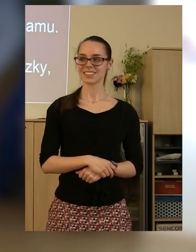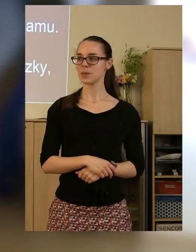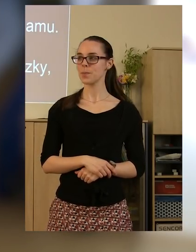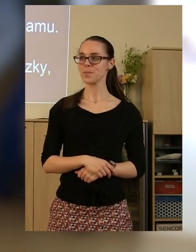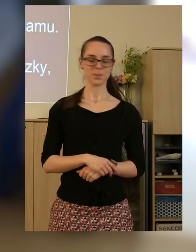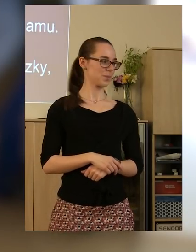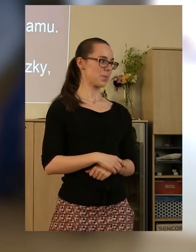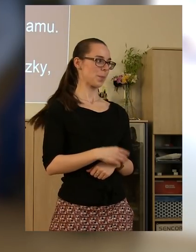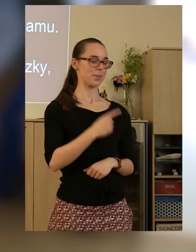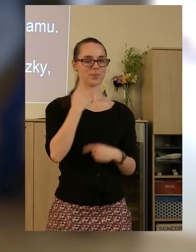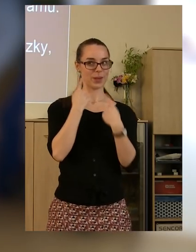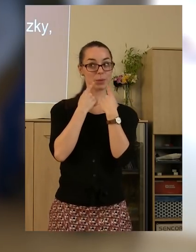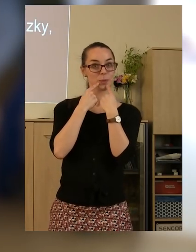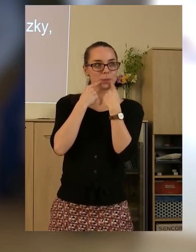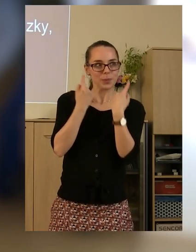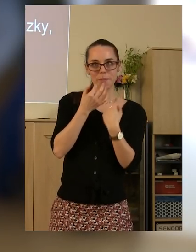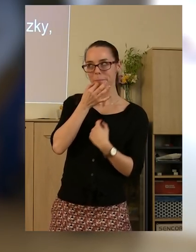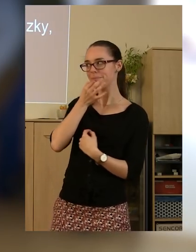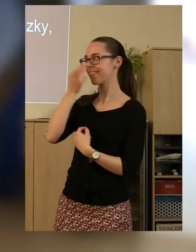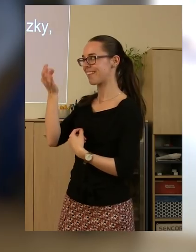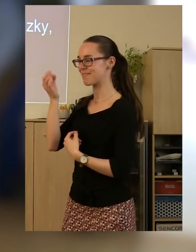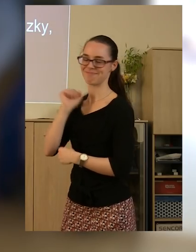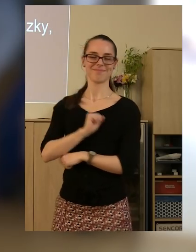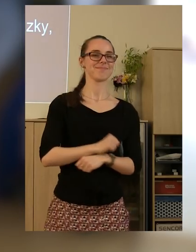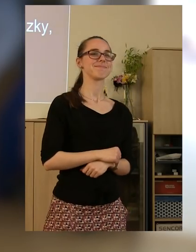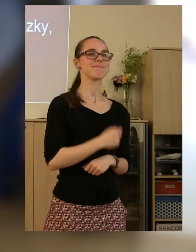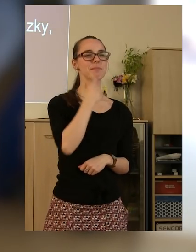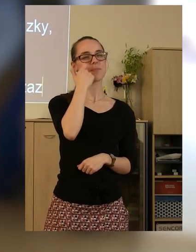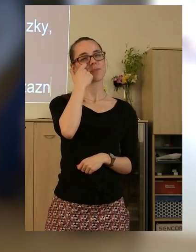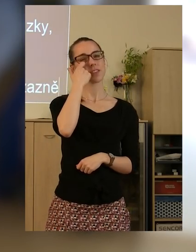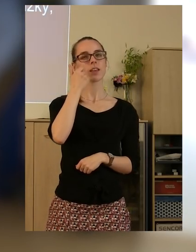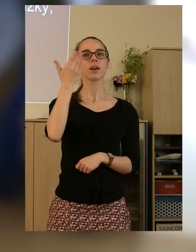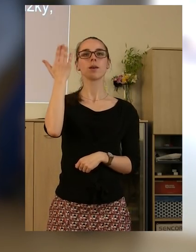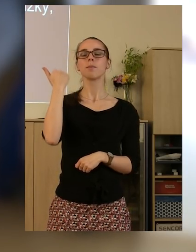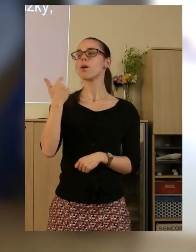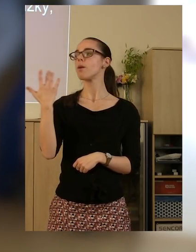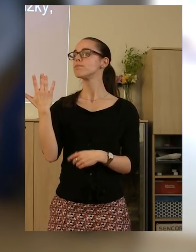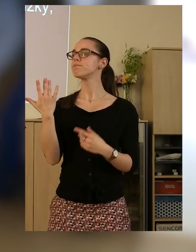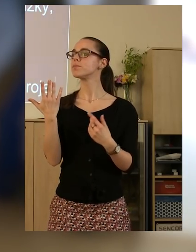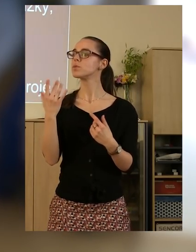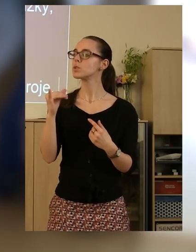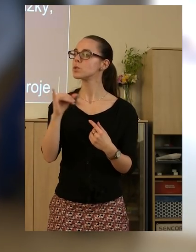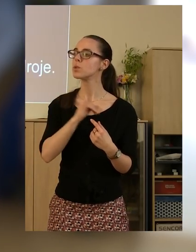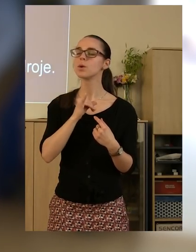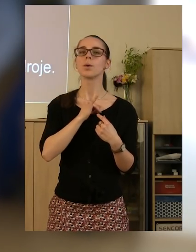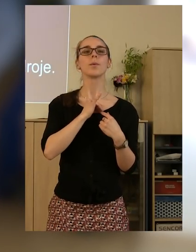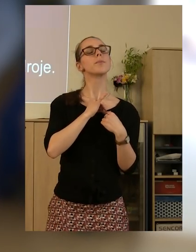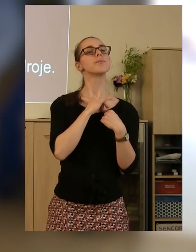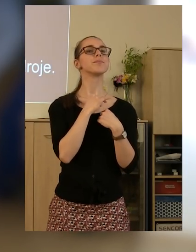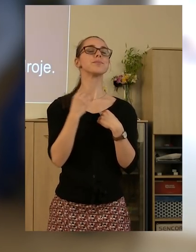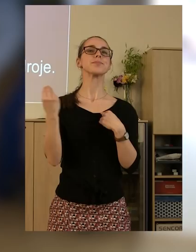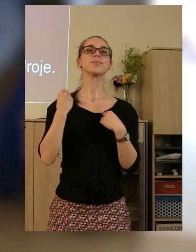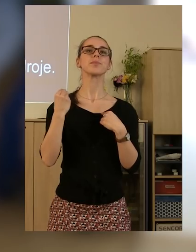Zkusím, tady v podstatě zaznělo různý informační zdroje, jo? Různý hlasy, různý